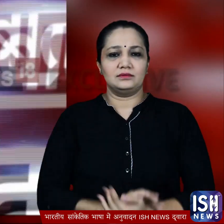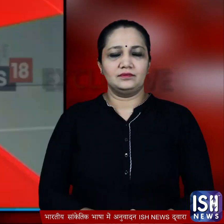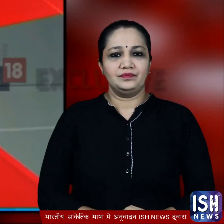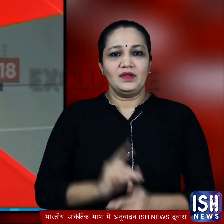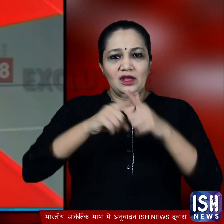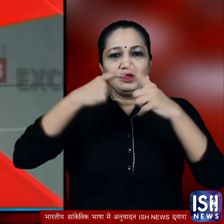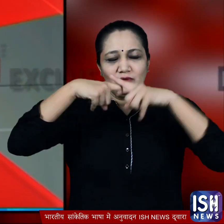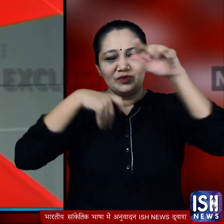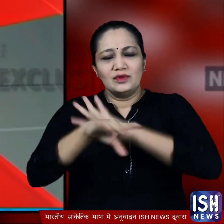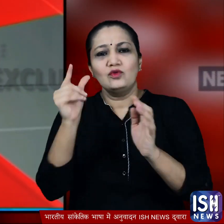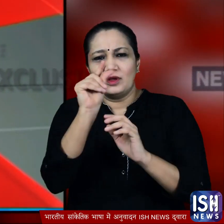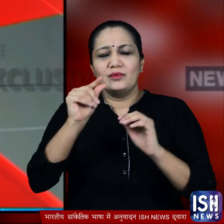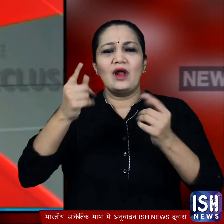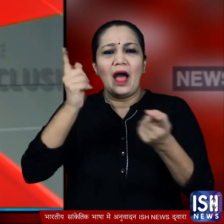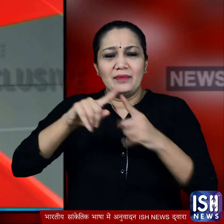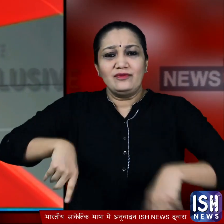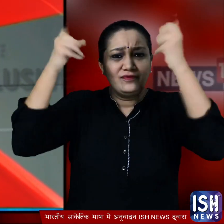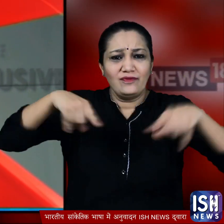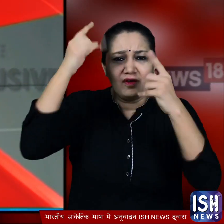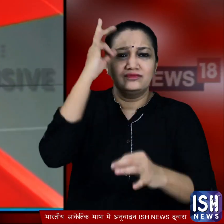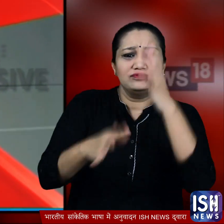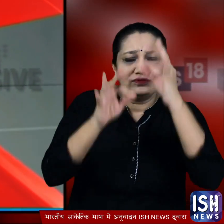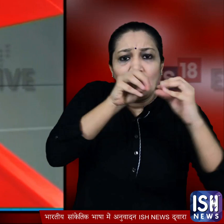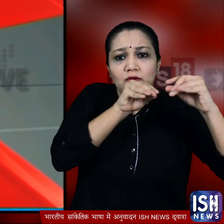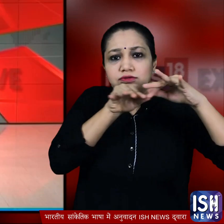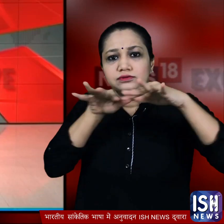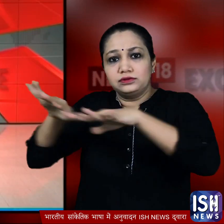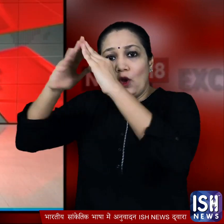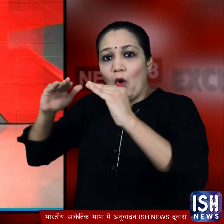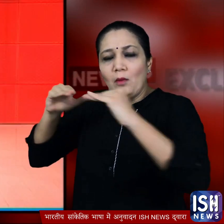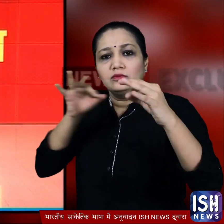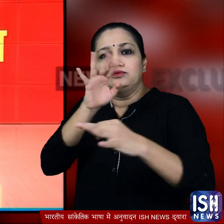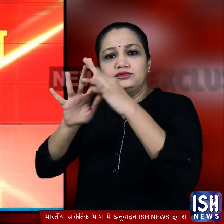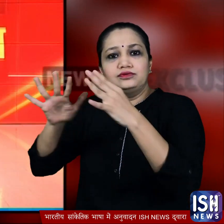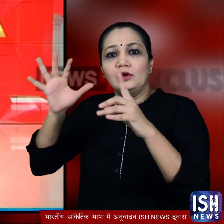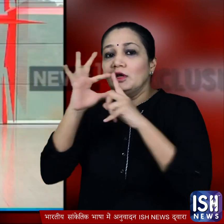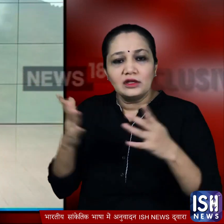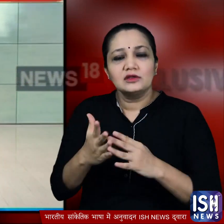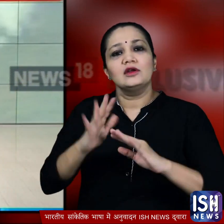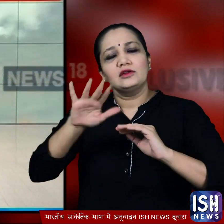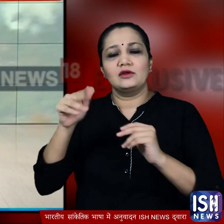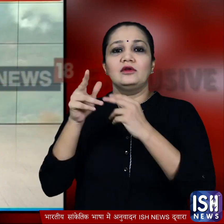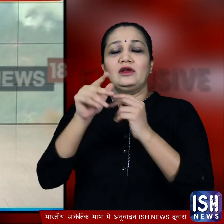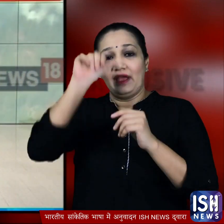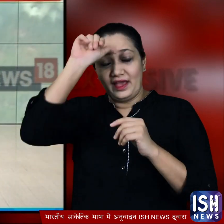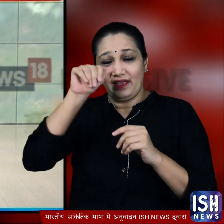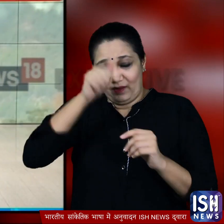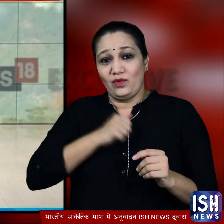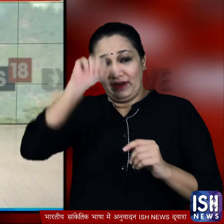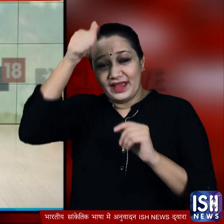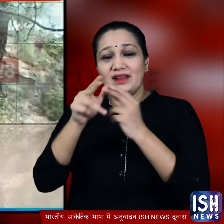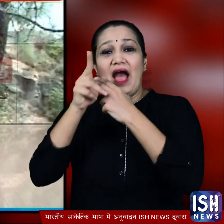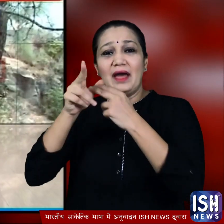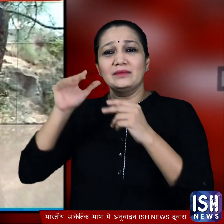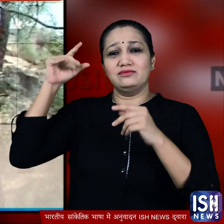जम्मू कश्मीर के उधमपुर में जंगल में लगी आग के रिहायशी इलाकों तक पहुंचने का खतरा पैदा हो गया, जिसके बाद वायुसेना को मोर्चा संभालना पड़ा।